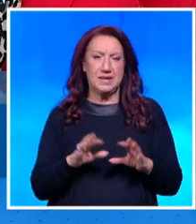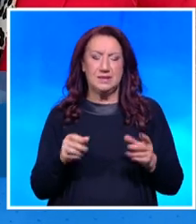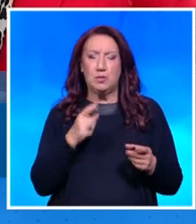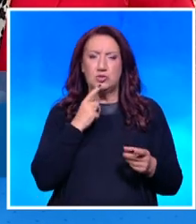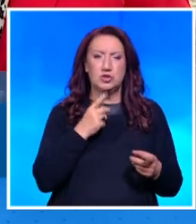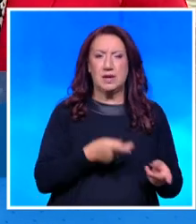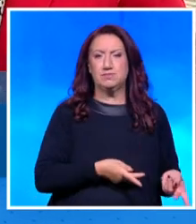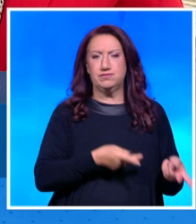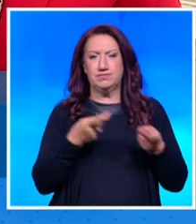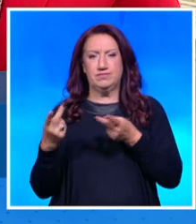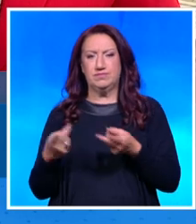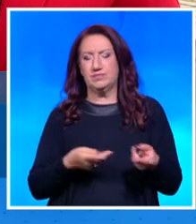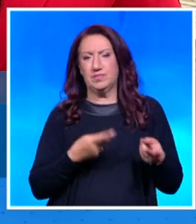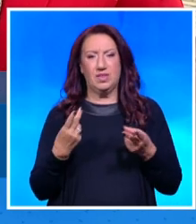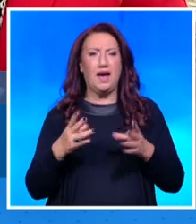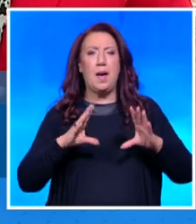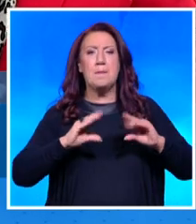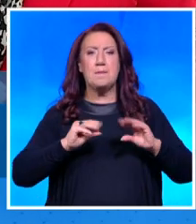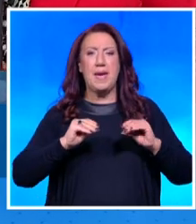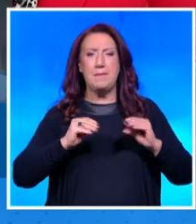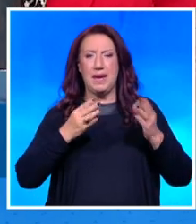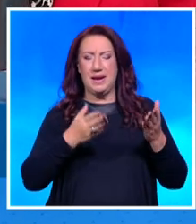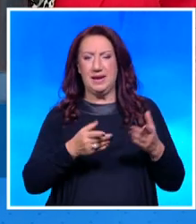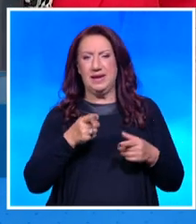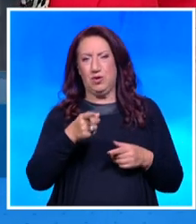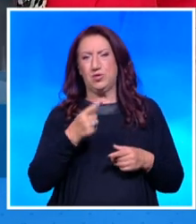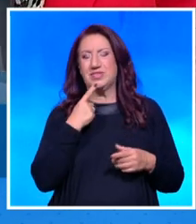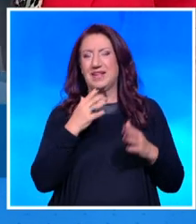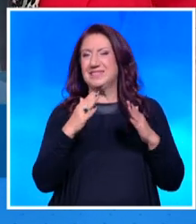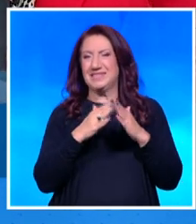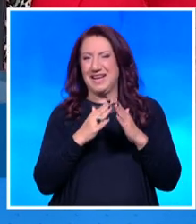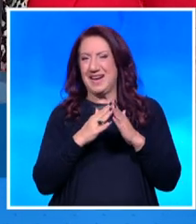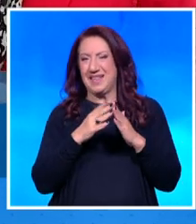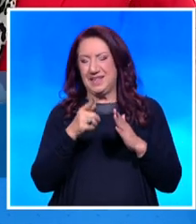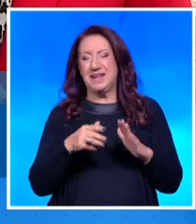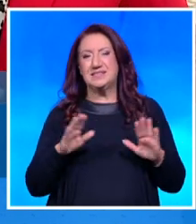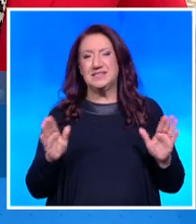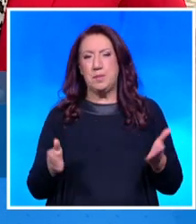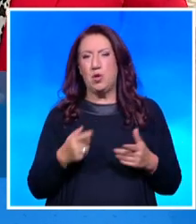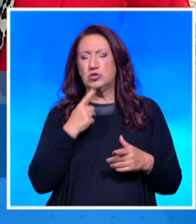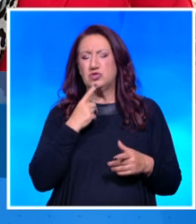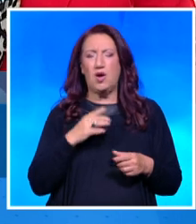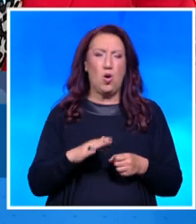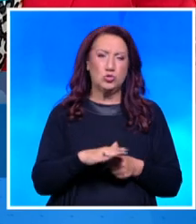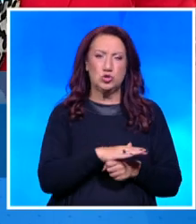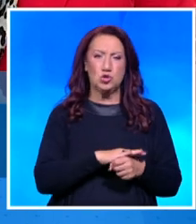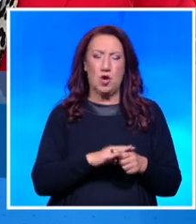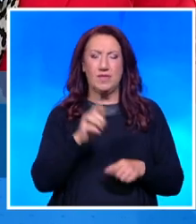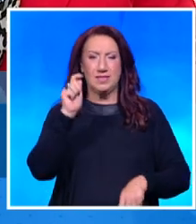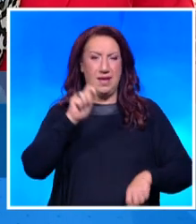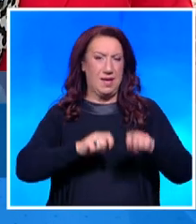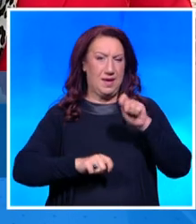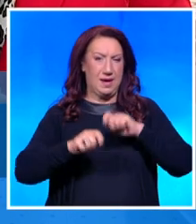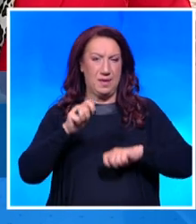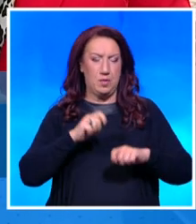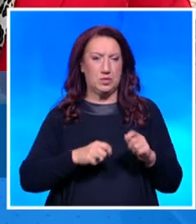на мебели от историческата сграда зад мен, тъй като започва един генерален ремонт.